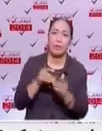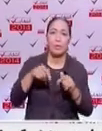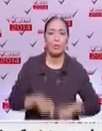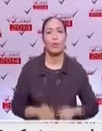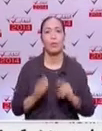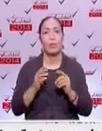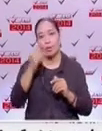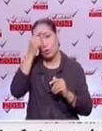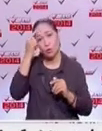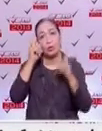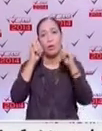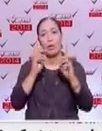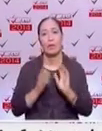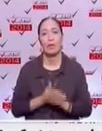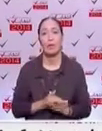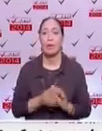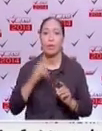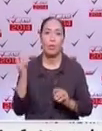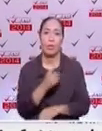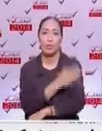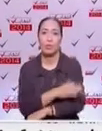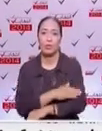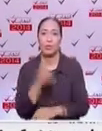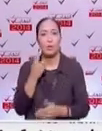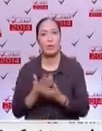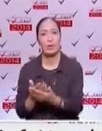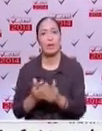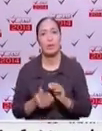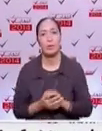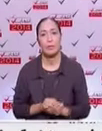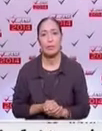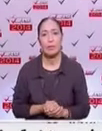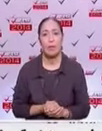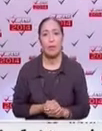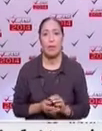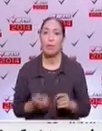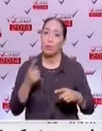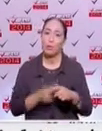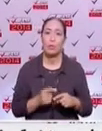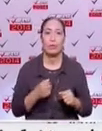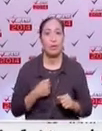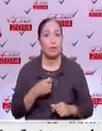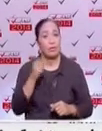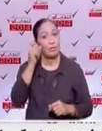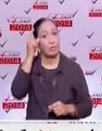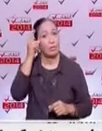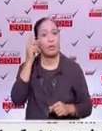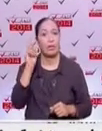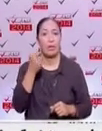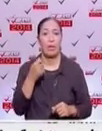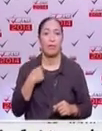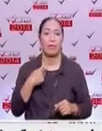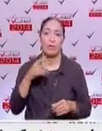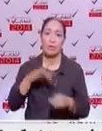ستخول بإذن الله المساواة بين جميع المواطنين التونسيين، مع وعينا بكوننا